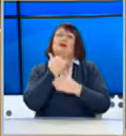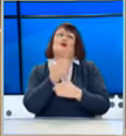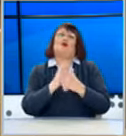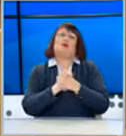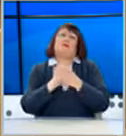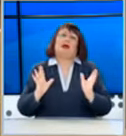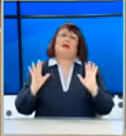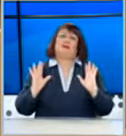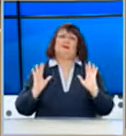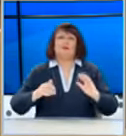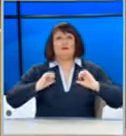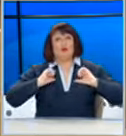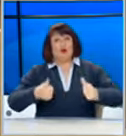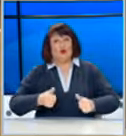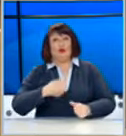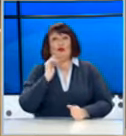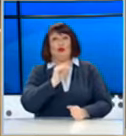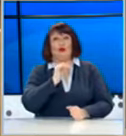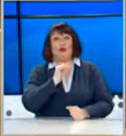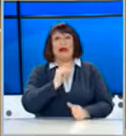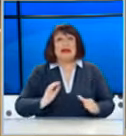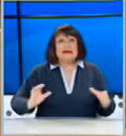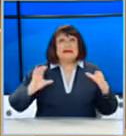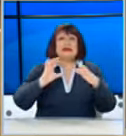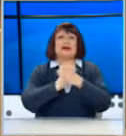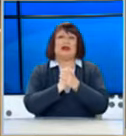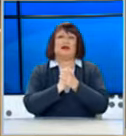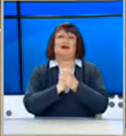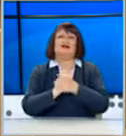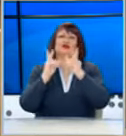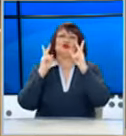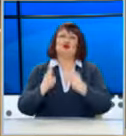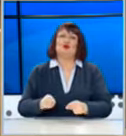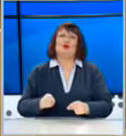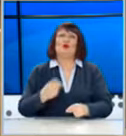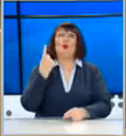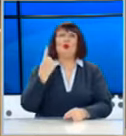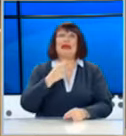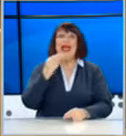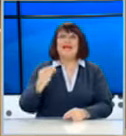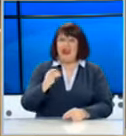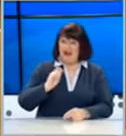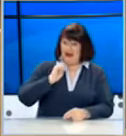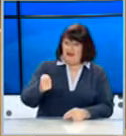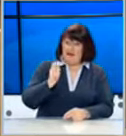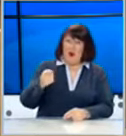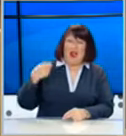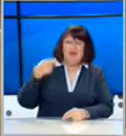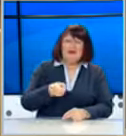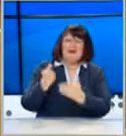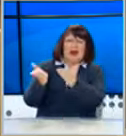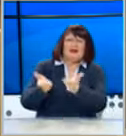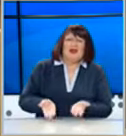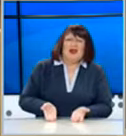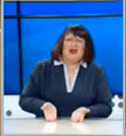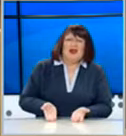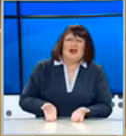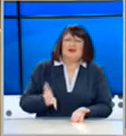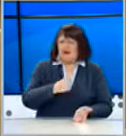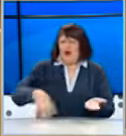πρωτοβουλία και ζητάμε συνένεση για να μην παίρνουν ούτε ένα ευρώ οι εγκληματίες από την τσέπη